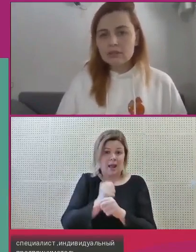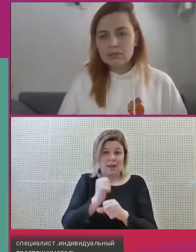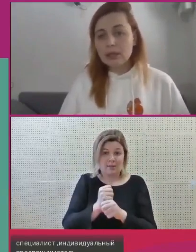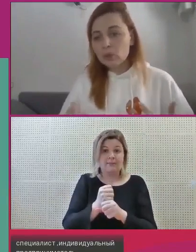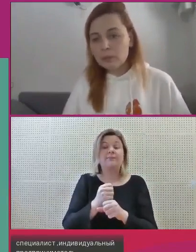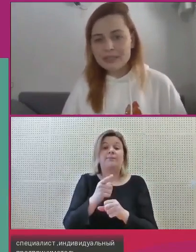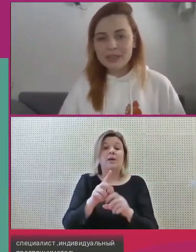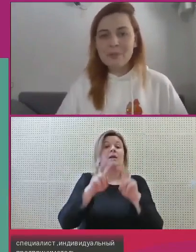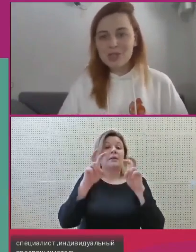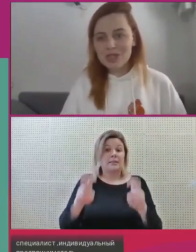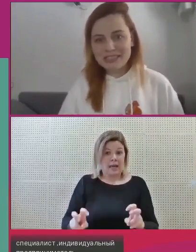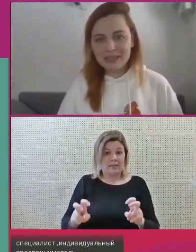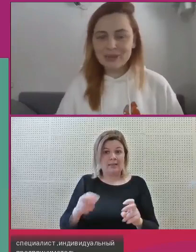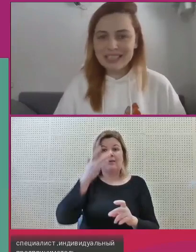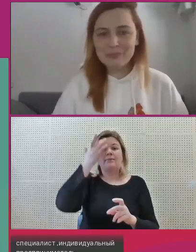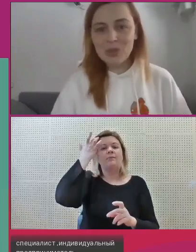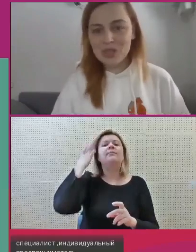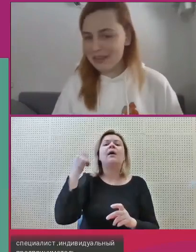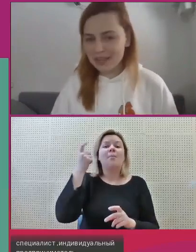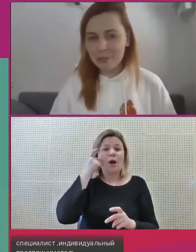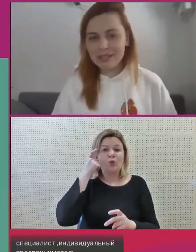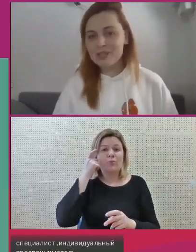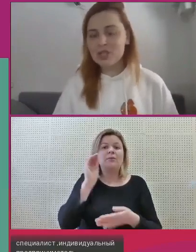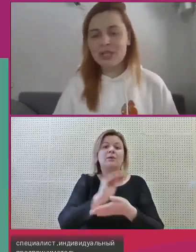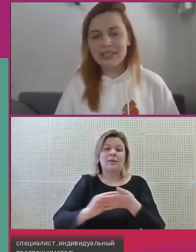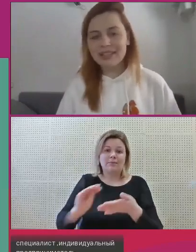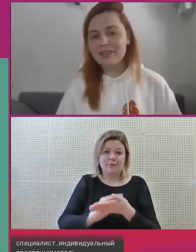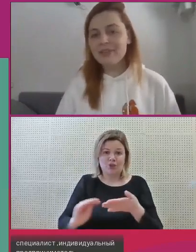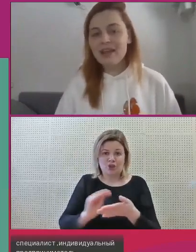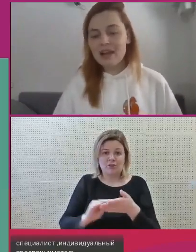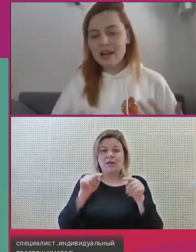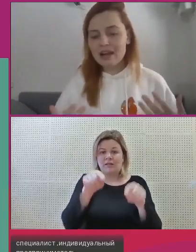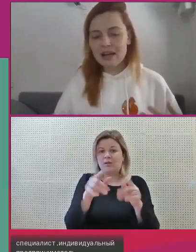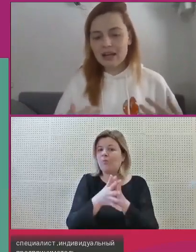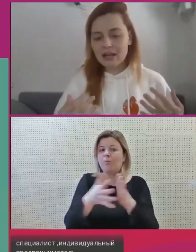сядьте, подумайте, напишите, но здесь больше, наверное, про размышления,